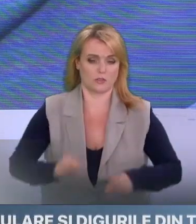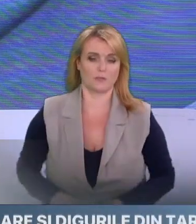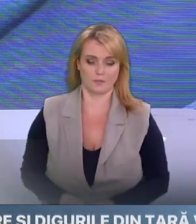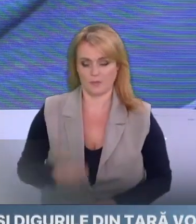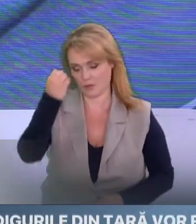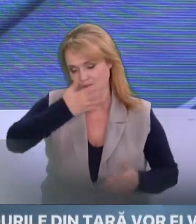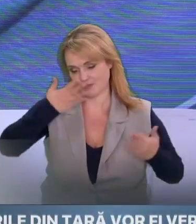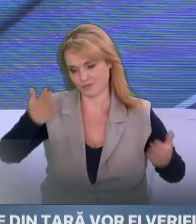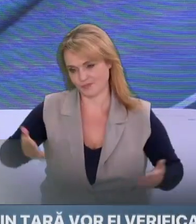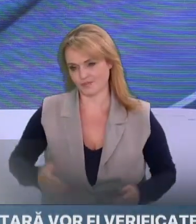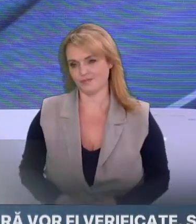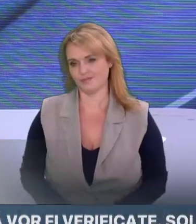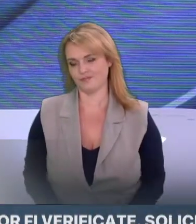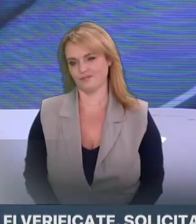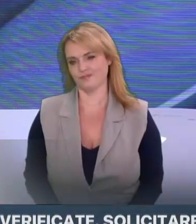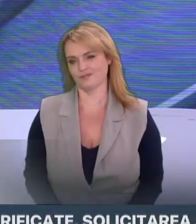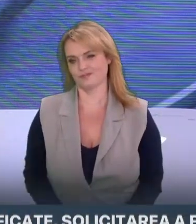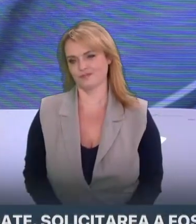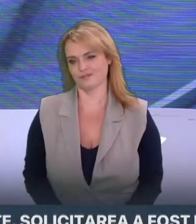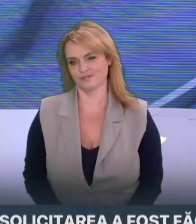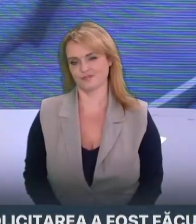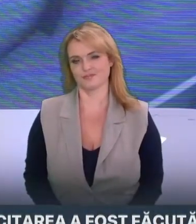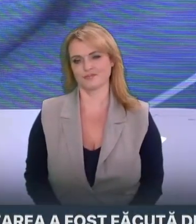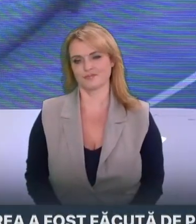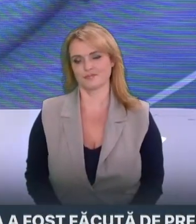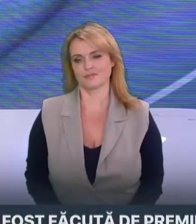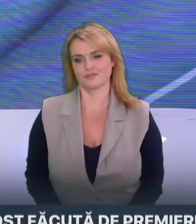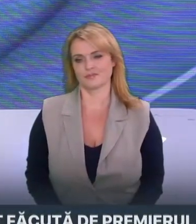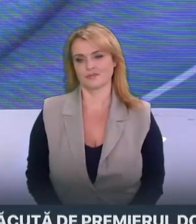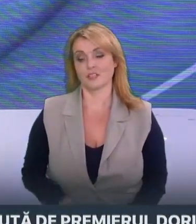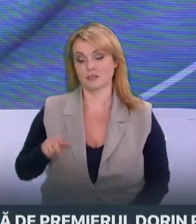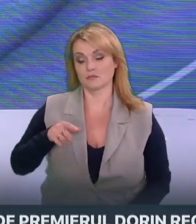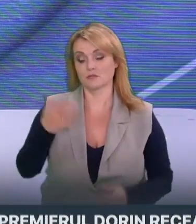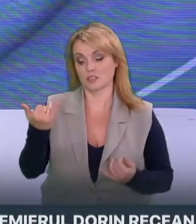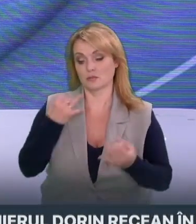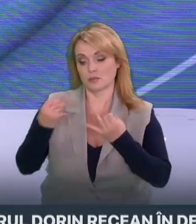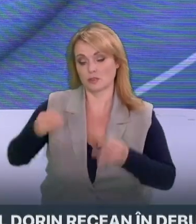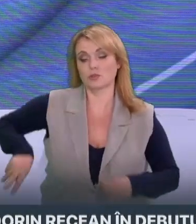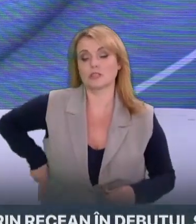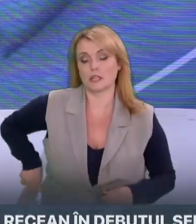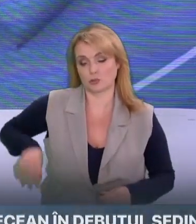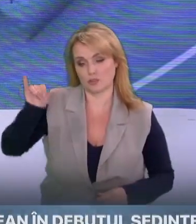Vă mulțumesc tare mult pentru aceste informații. Cu drag. Dinu Țurcanu, prorectorul UTM, a fost prin telefon. Continuăm acum.